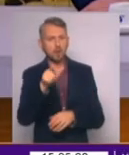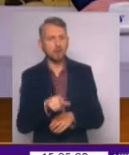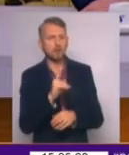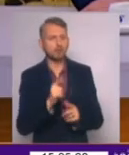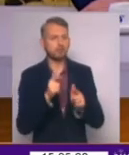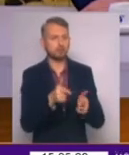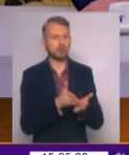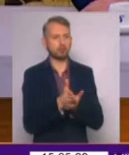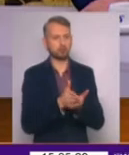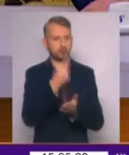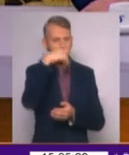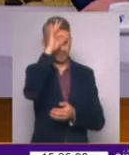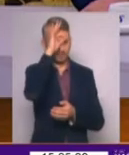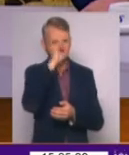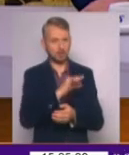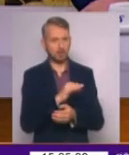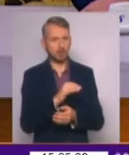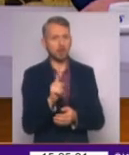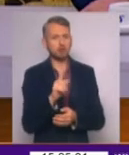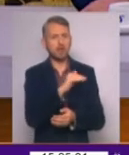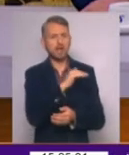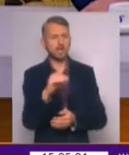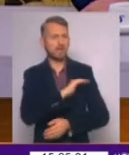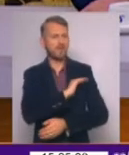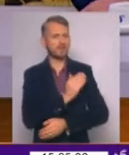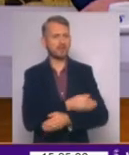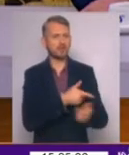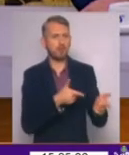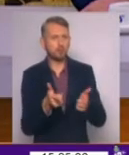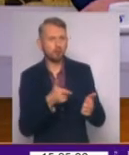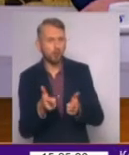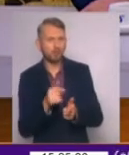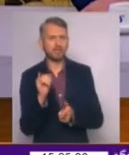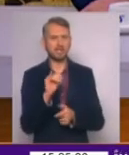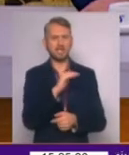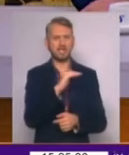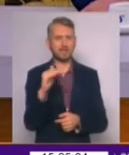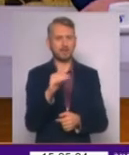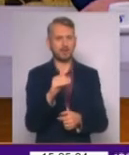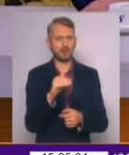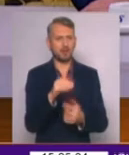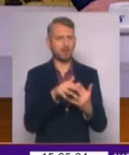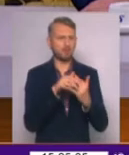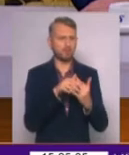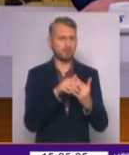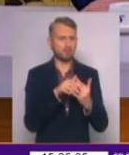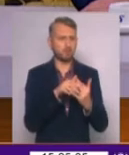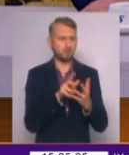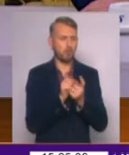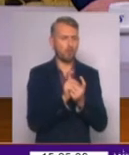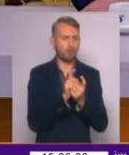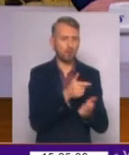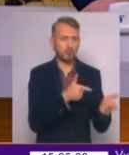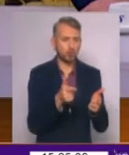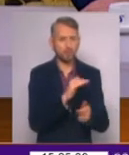йдуть на службу в поліцію. Ну, що рівень фізичної підготовки, що рівень бойової підготовки, що рівень знань